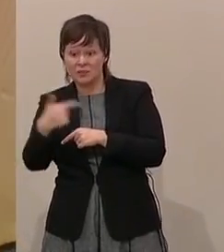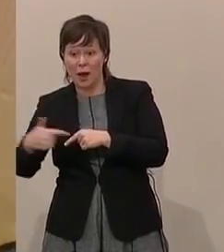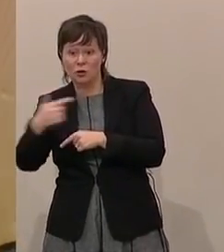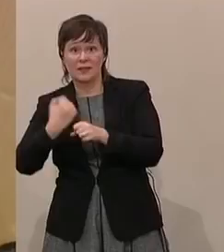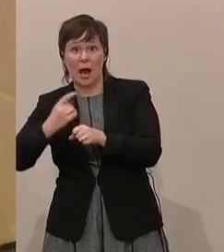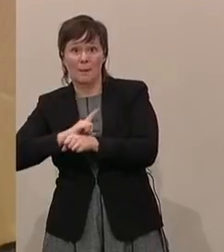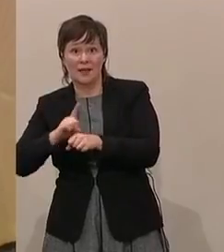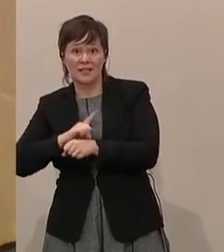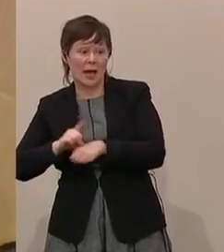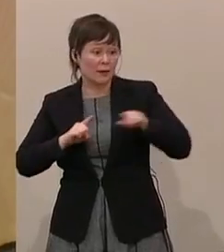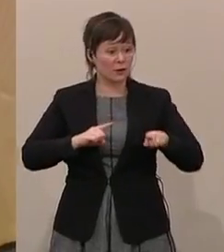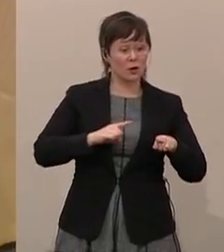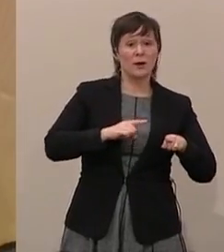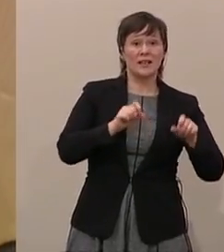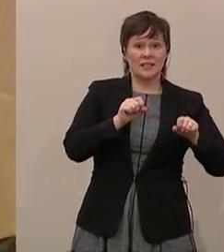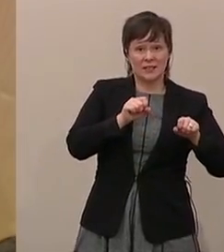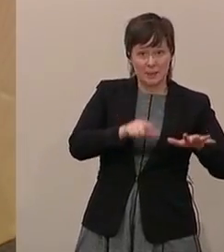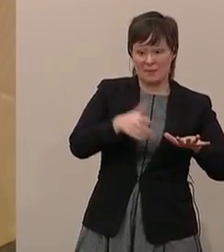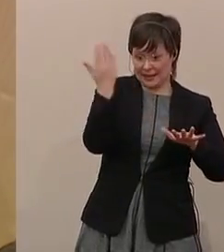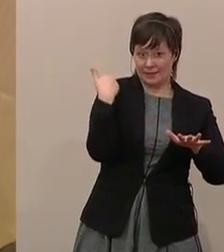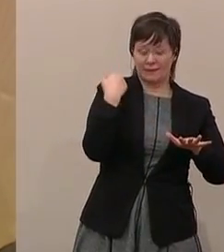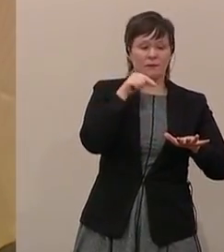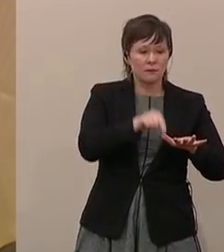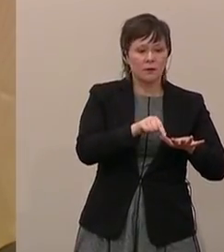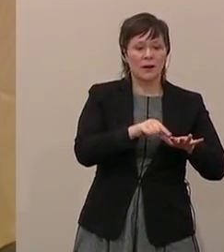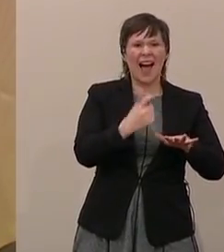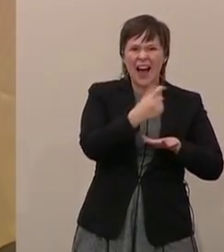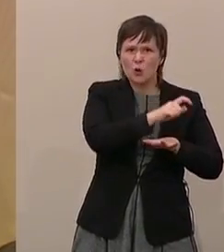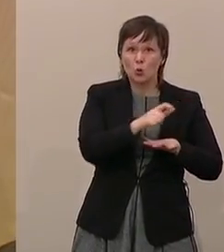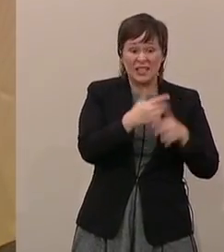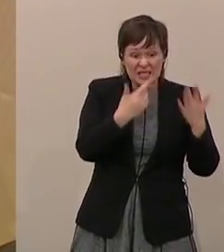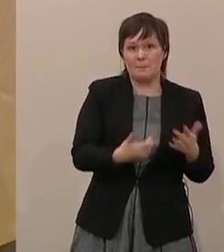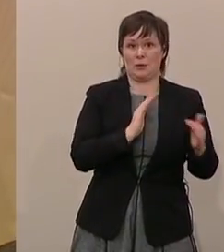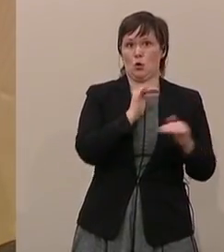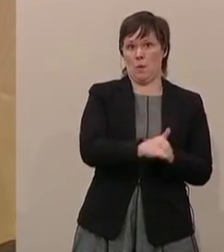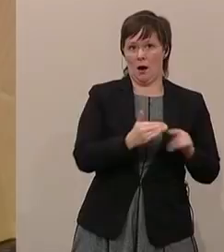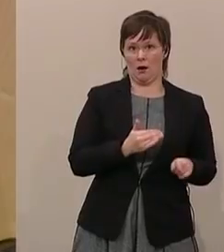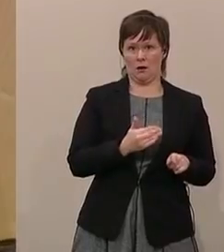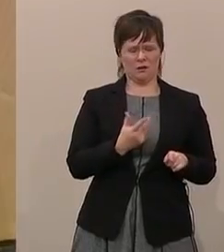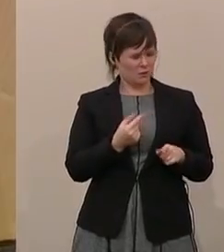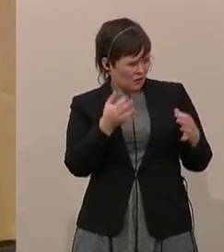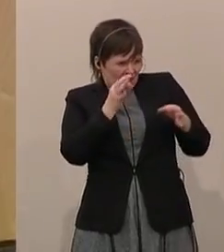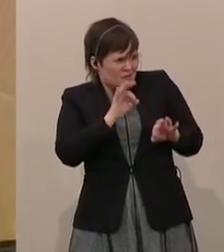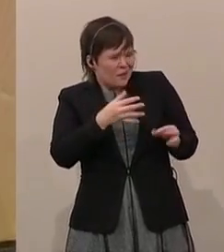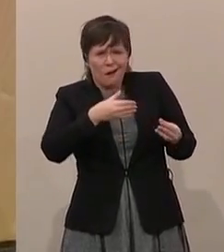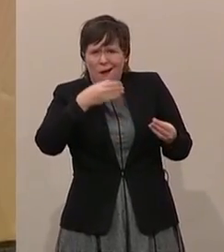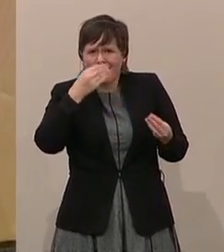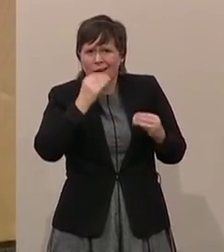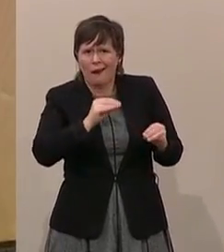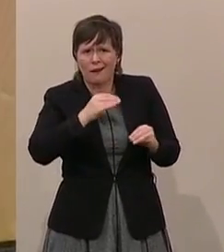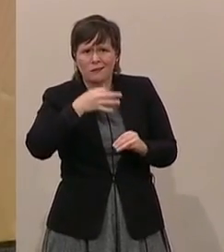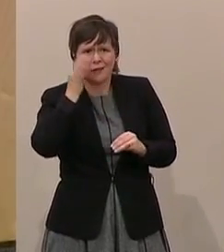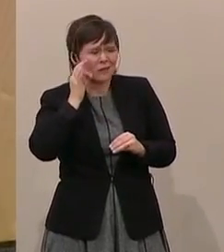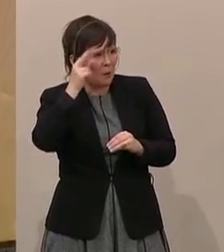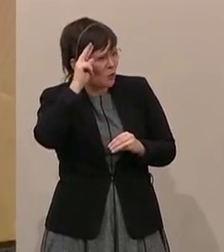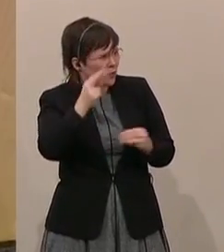17, 170 Übertretungen. Ja, meine sehr geehrten Damen und Herren, was soll eigentlich das Thema der heutigen Sitzung? Das frage ich